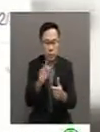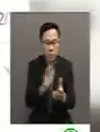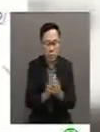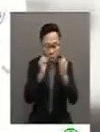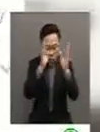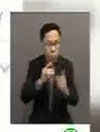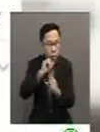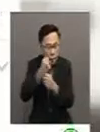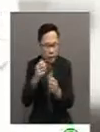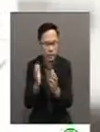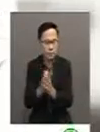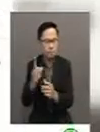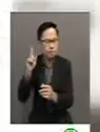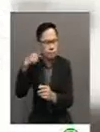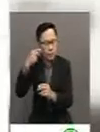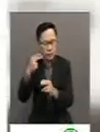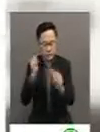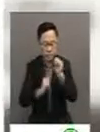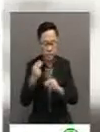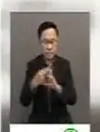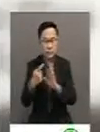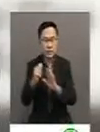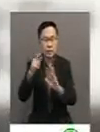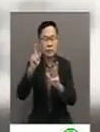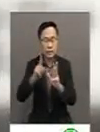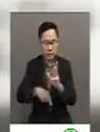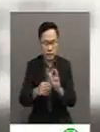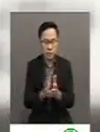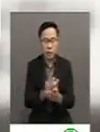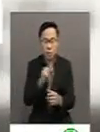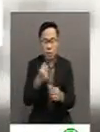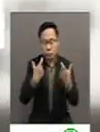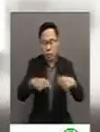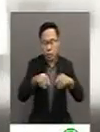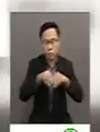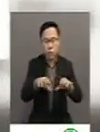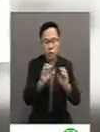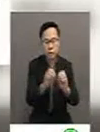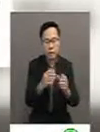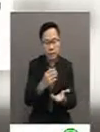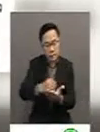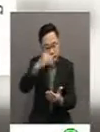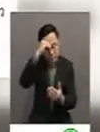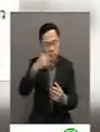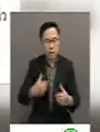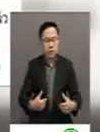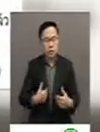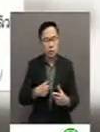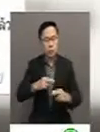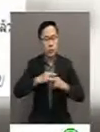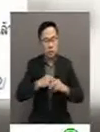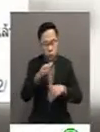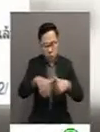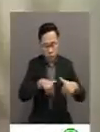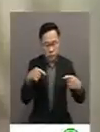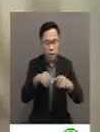ว่าคลิปเรียนฟรีทางไกลสู่ประชาชนทั่วไปถูกผลิตในช่วง6ปีที่ผ่านมาอย่างต่อเนื่องทั้งทาง YouTube ทั้งทาง Facebook